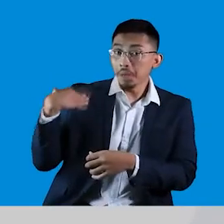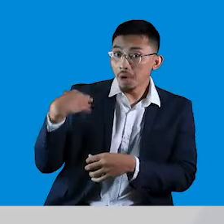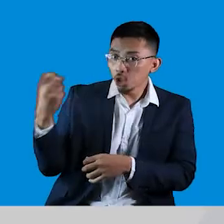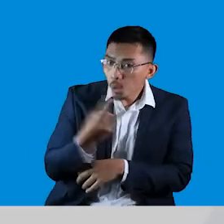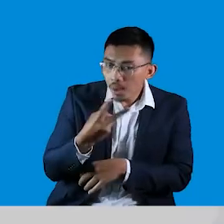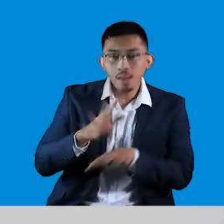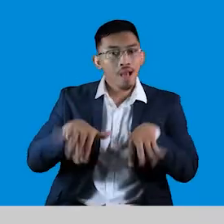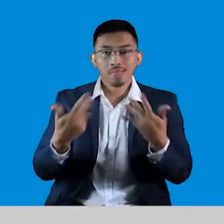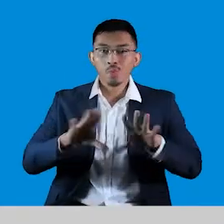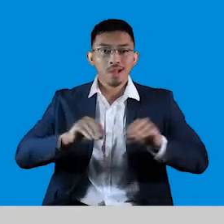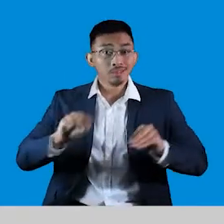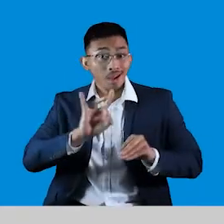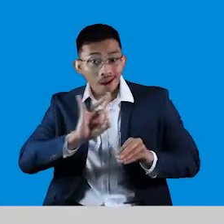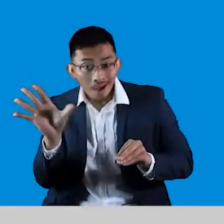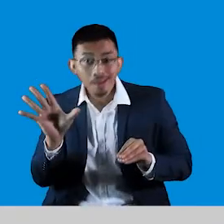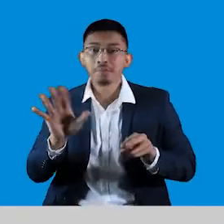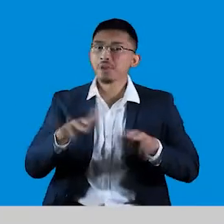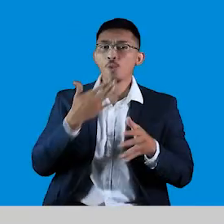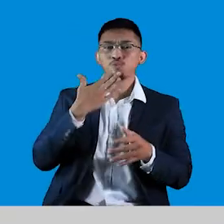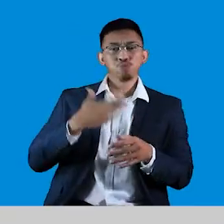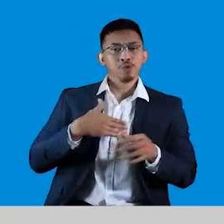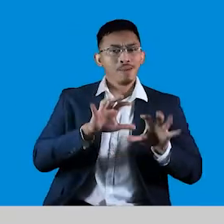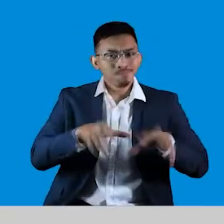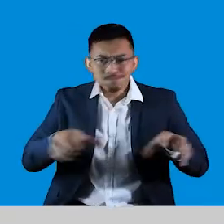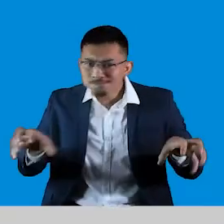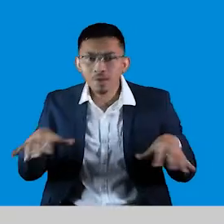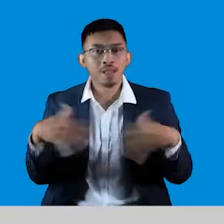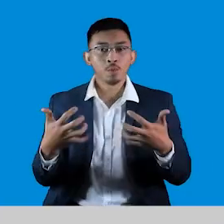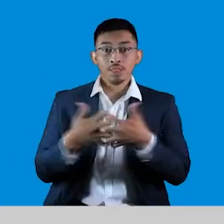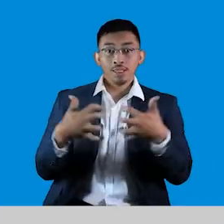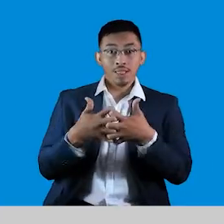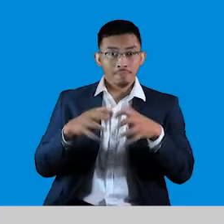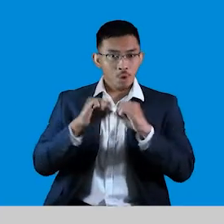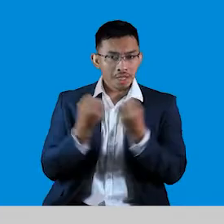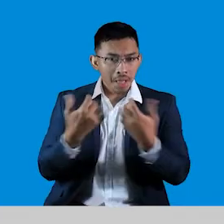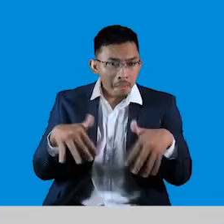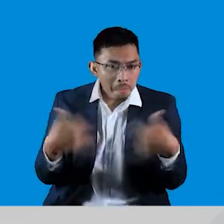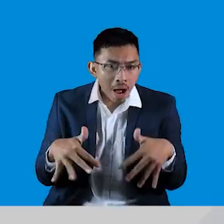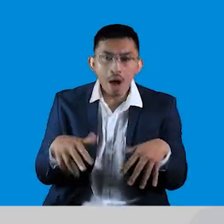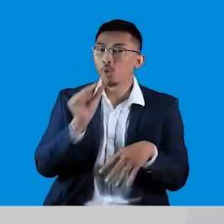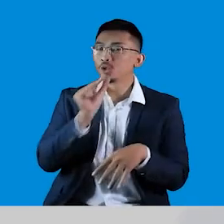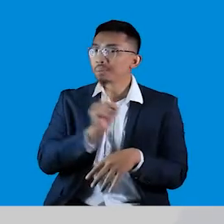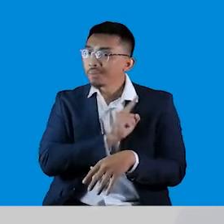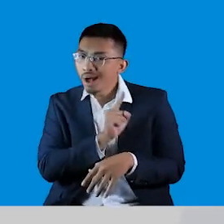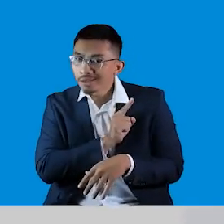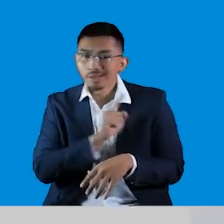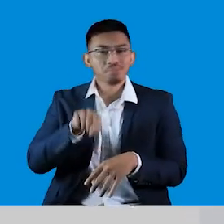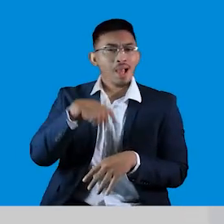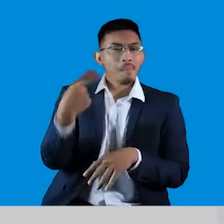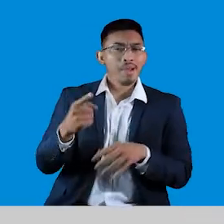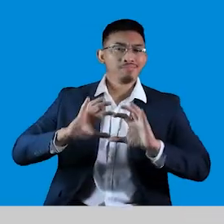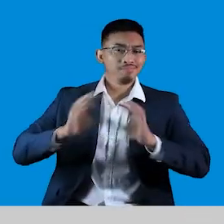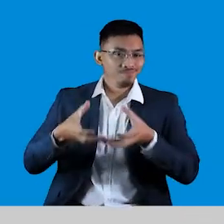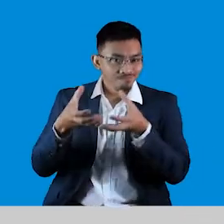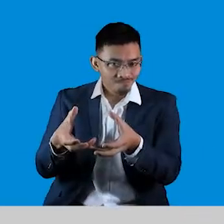rangkap jabatan dan moonlighting, atau biasa disebut pekerjaan sampingan, kepemilikan aset, kelemahan sistem organisasi, kepentingan pribadi,